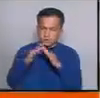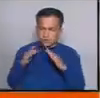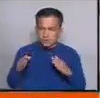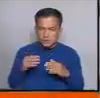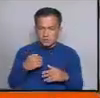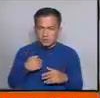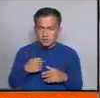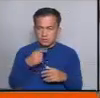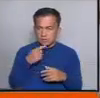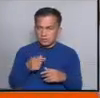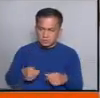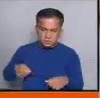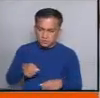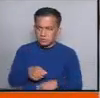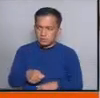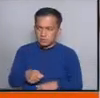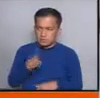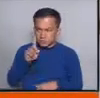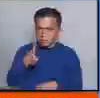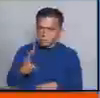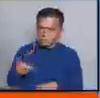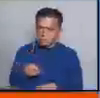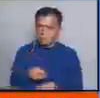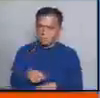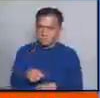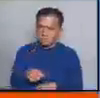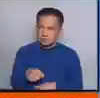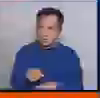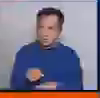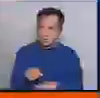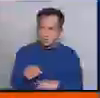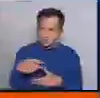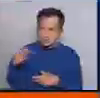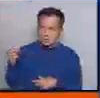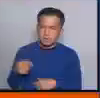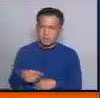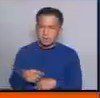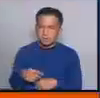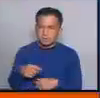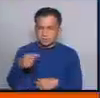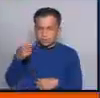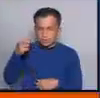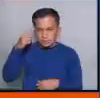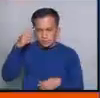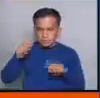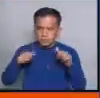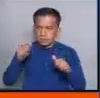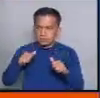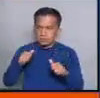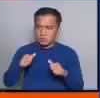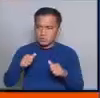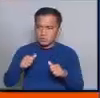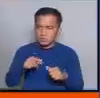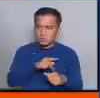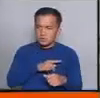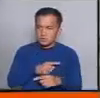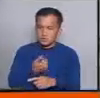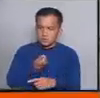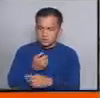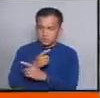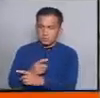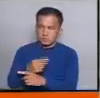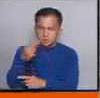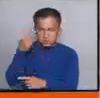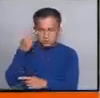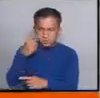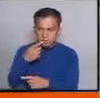ko. Sinaksak ko na. Isang saksak lang, ma'am. Tapos lumabas niya siya. Pero duda ang mga pulis na self-defense ang ginawa ni Haluber dahil